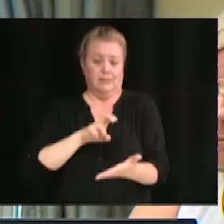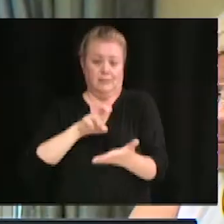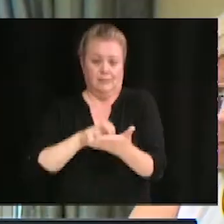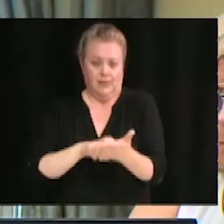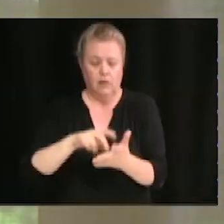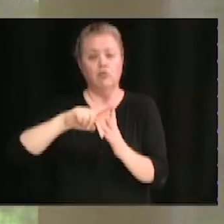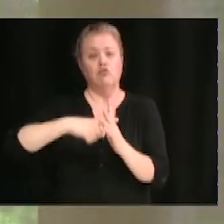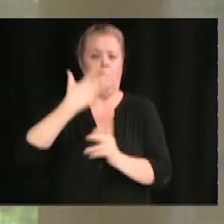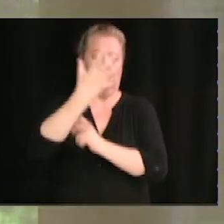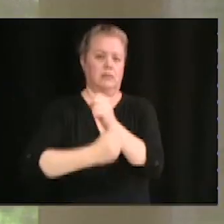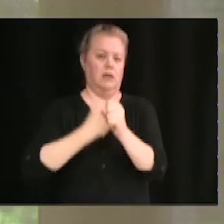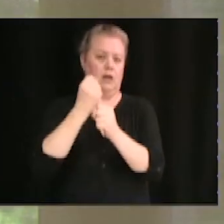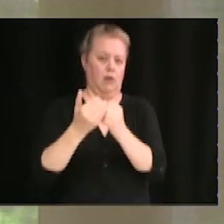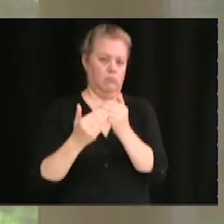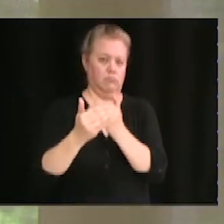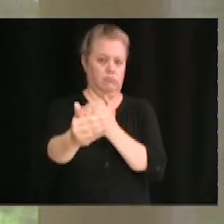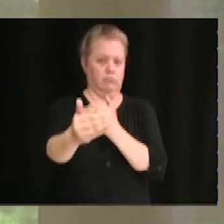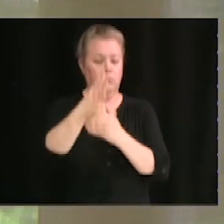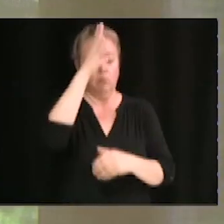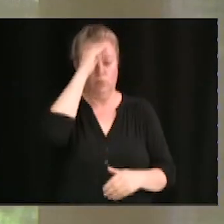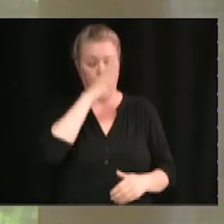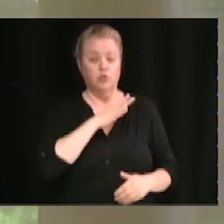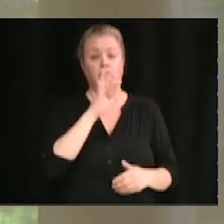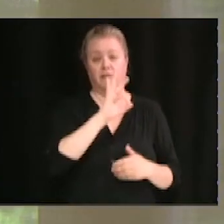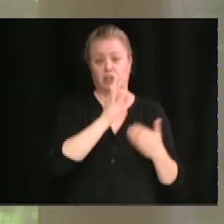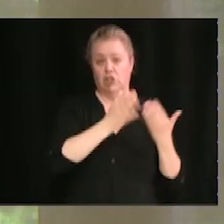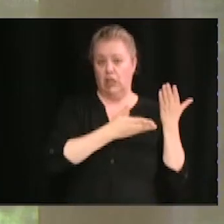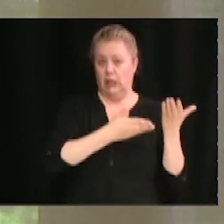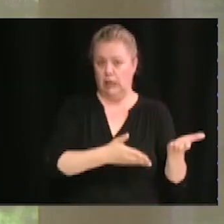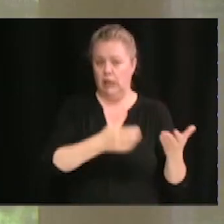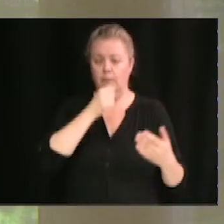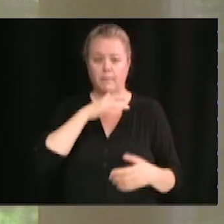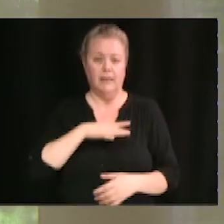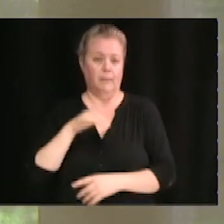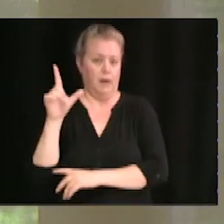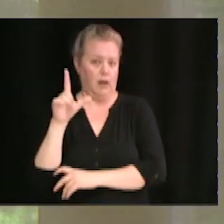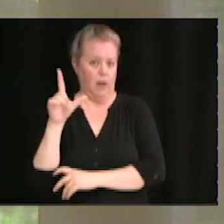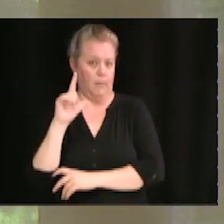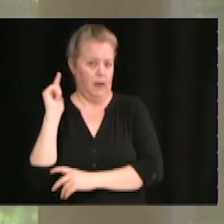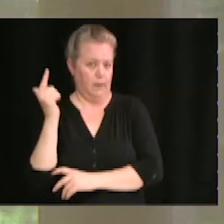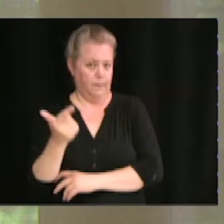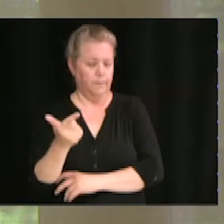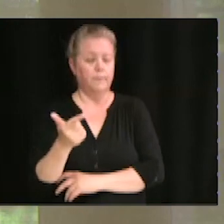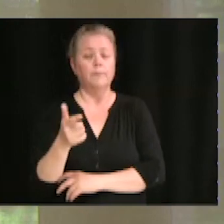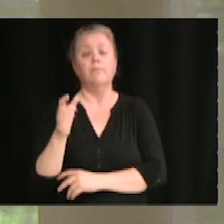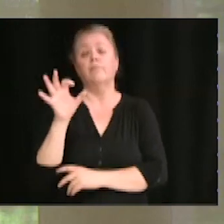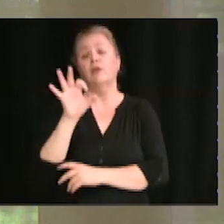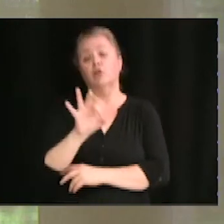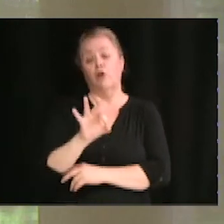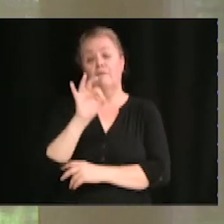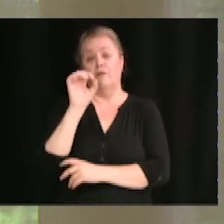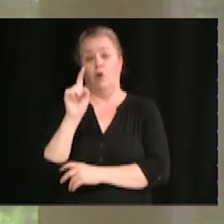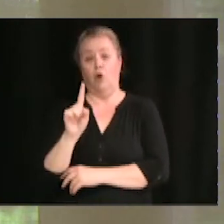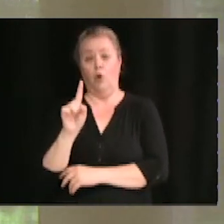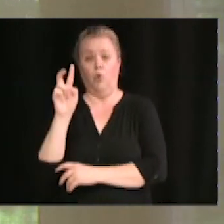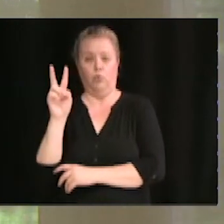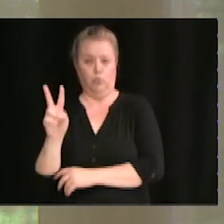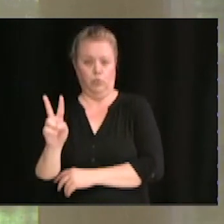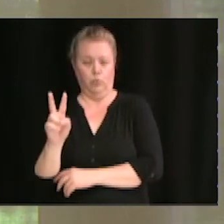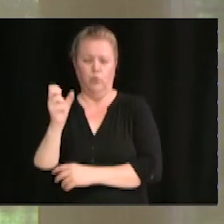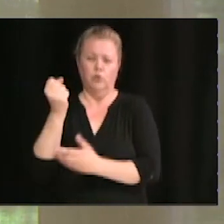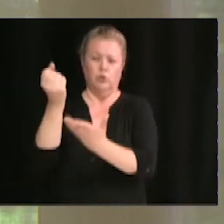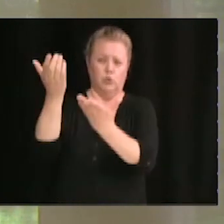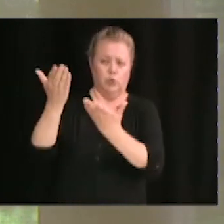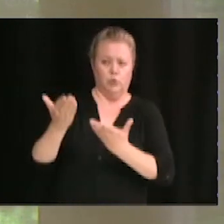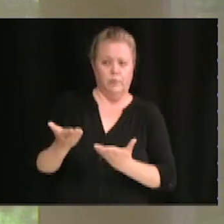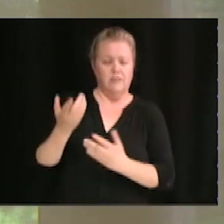M. Fréchette et Mme Lambert, 9.1.2. Soumission reçue en vue